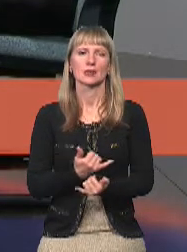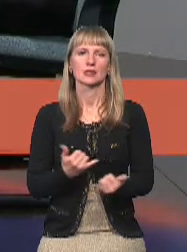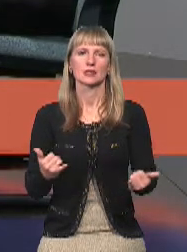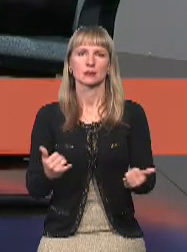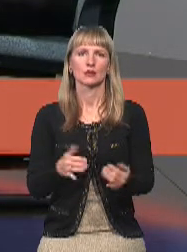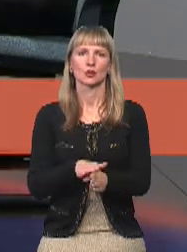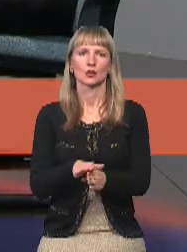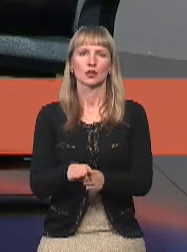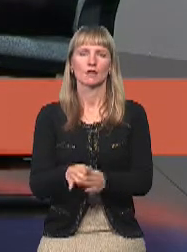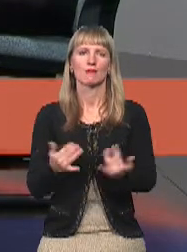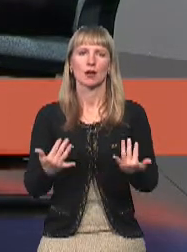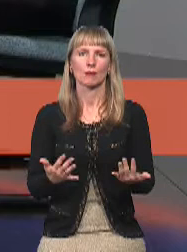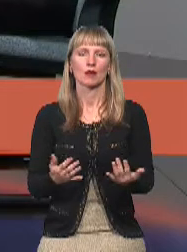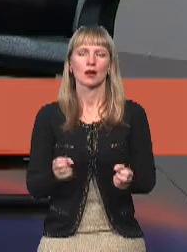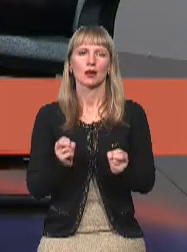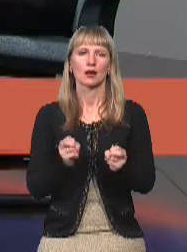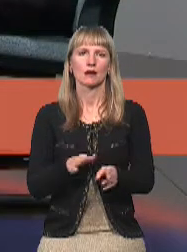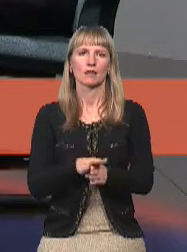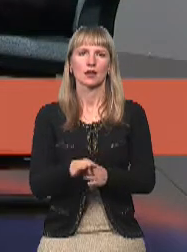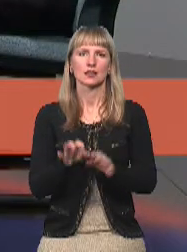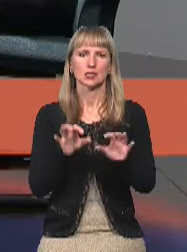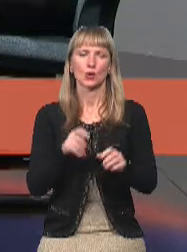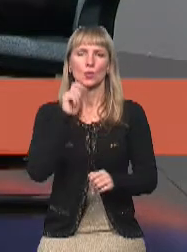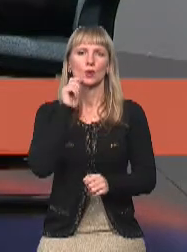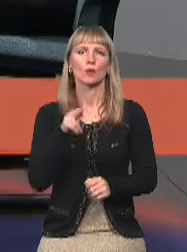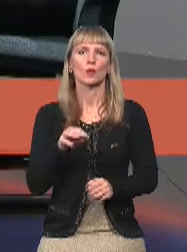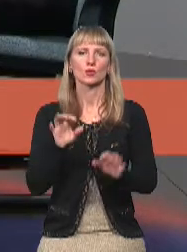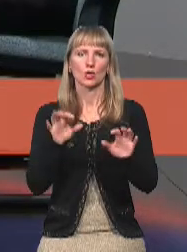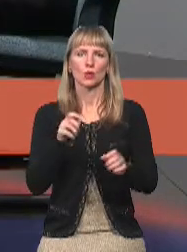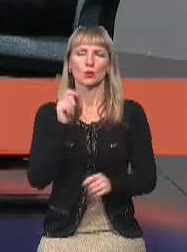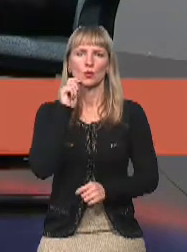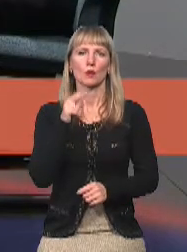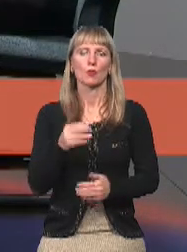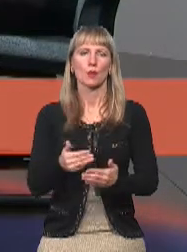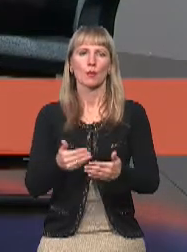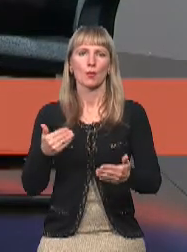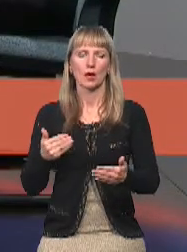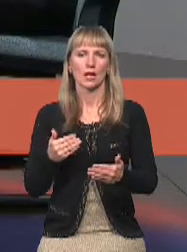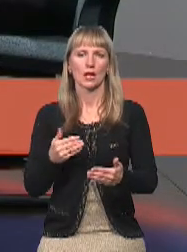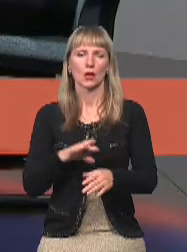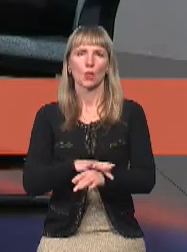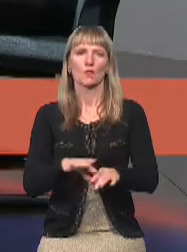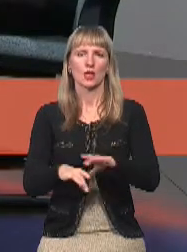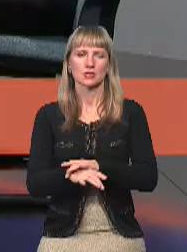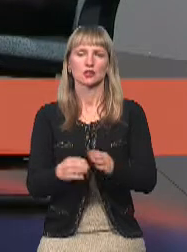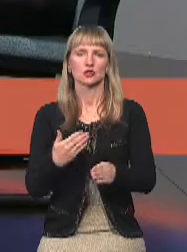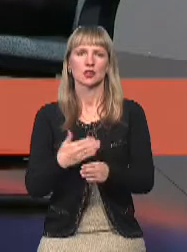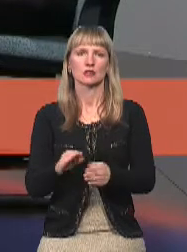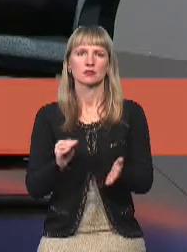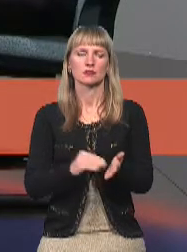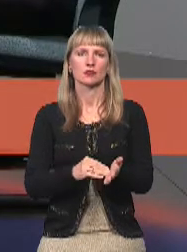забезпечити дотримання вимог Кримінально-виконавчого кодексу України та закону України про попереднє ув'язнення в частині визначення